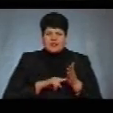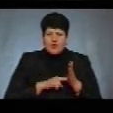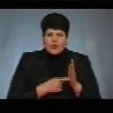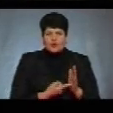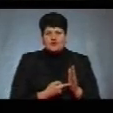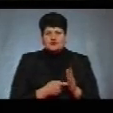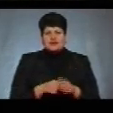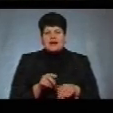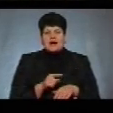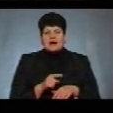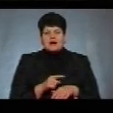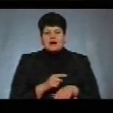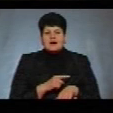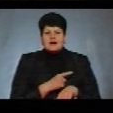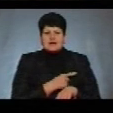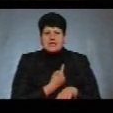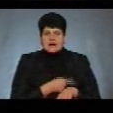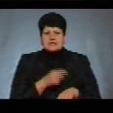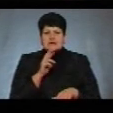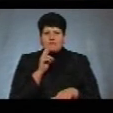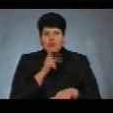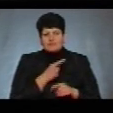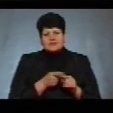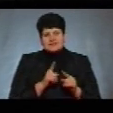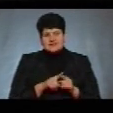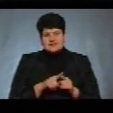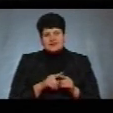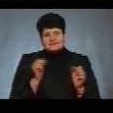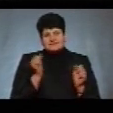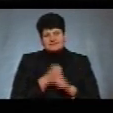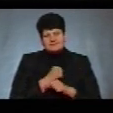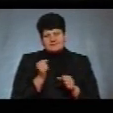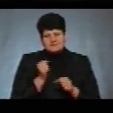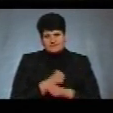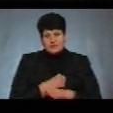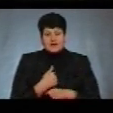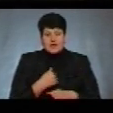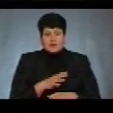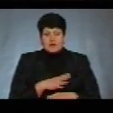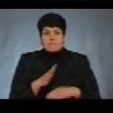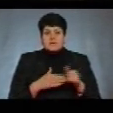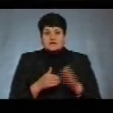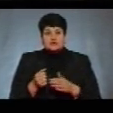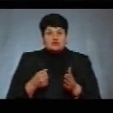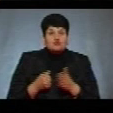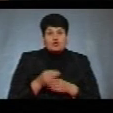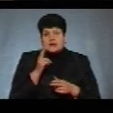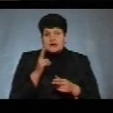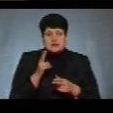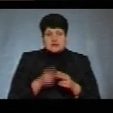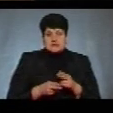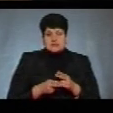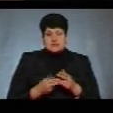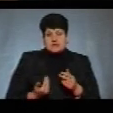на лікарській помилці, це все абсолютно не так. Я була практично до останньої секунди життя